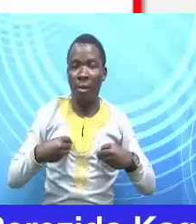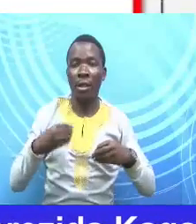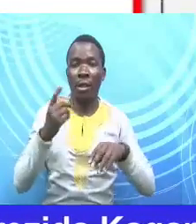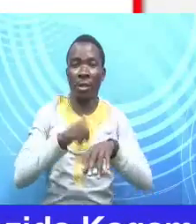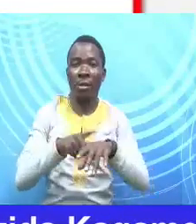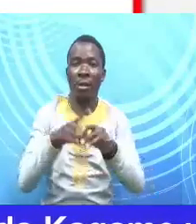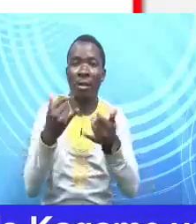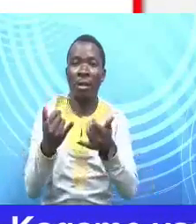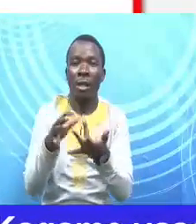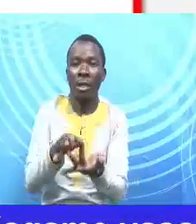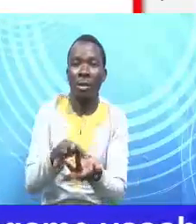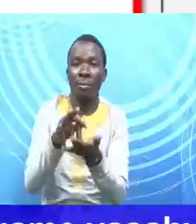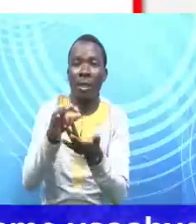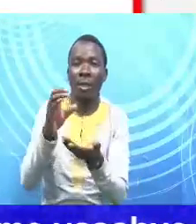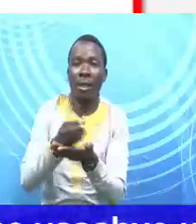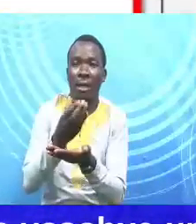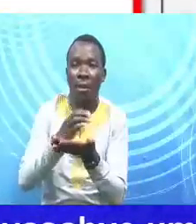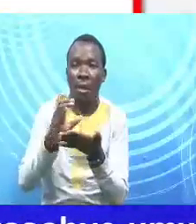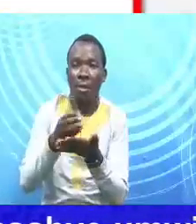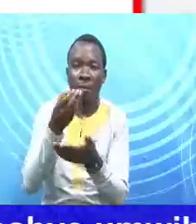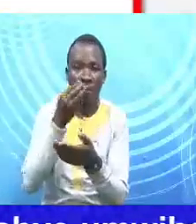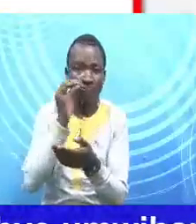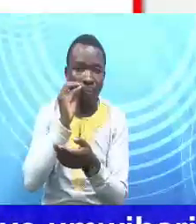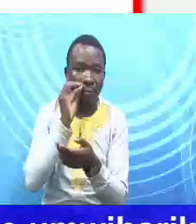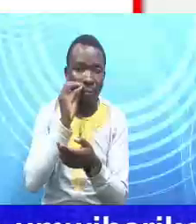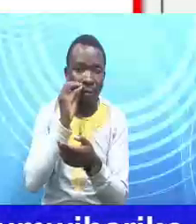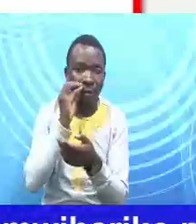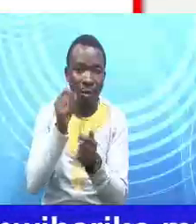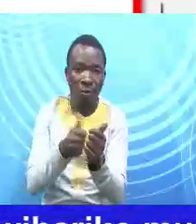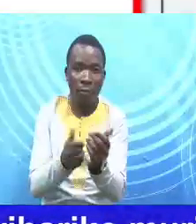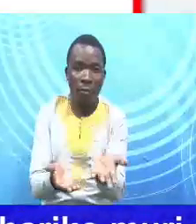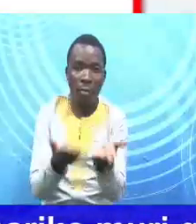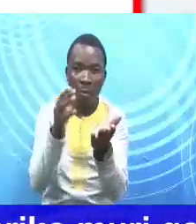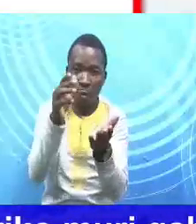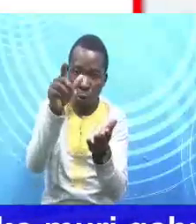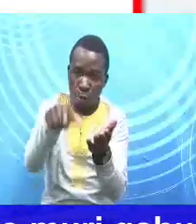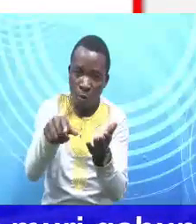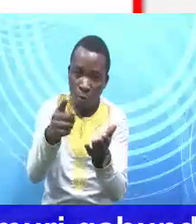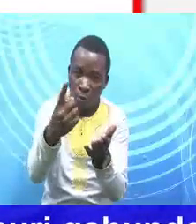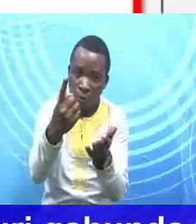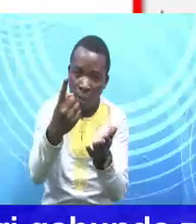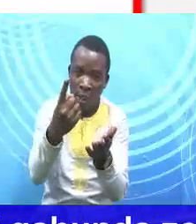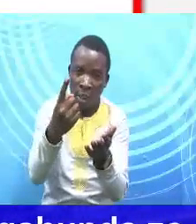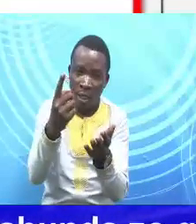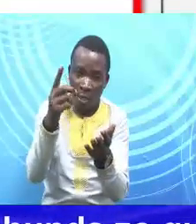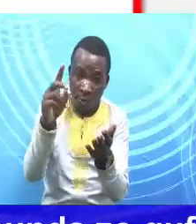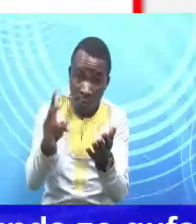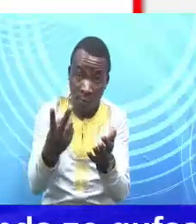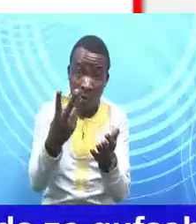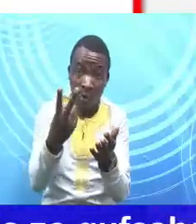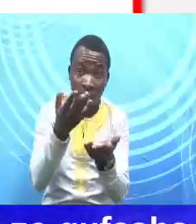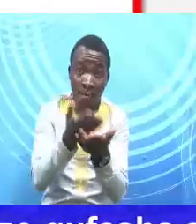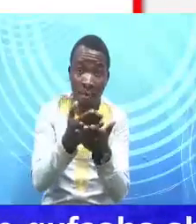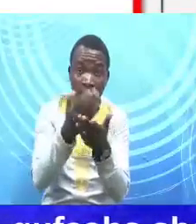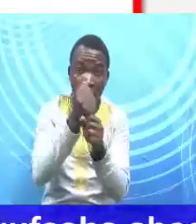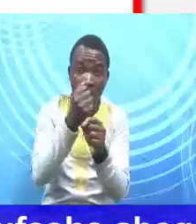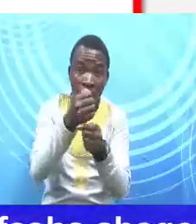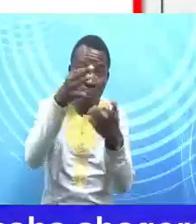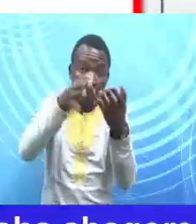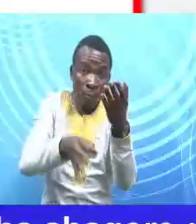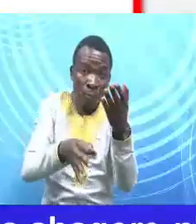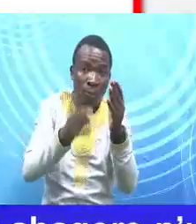noneho by'umwihariko akabari ko mu rugo urakurikirana uyu nguyu ubwo ni inshuro ya kabiri yasabye ko akorerwa raporo